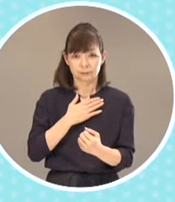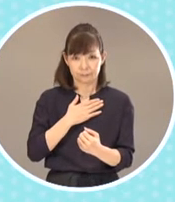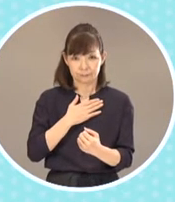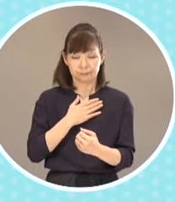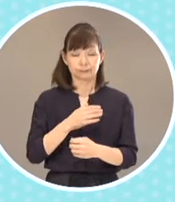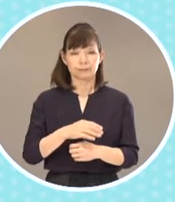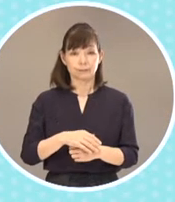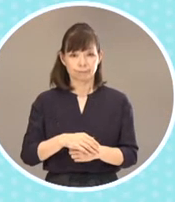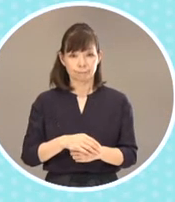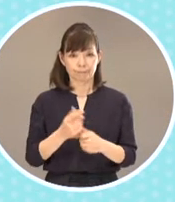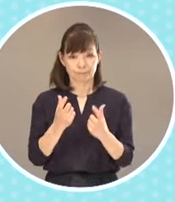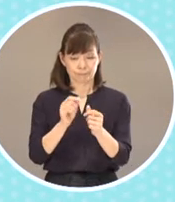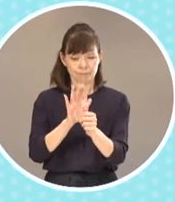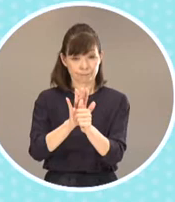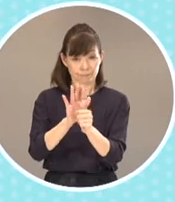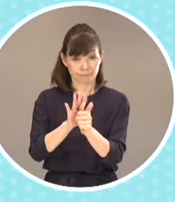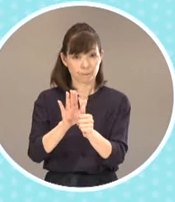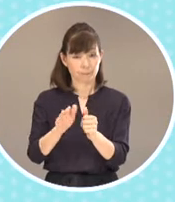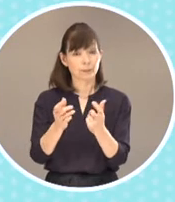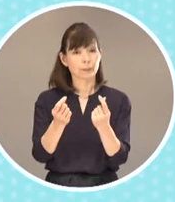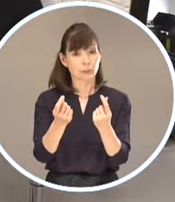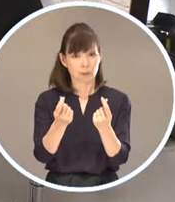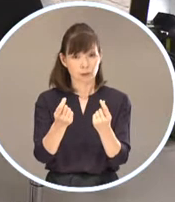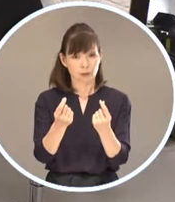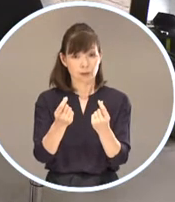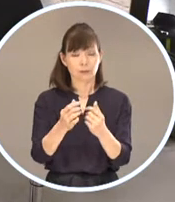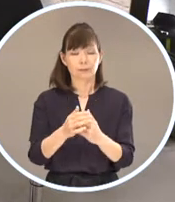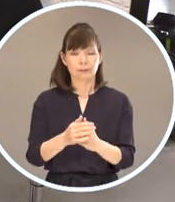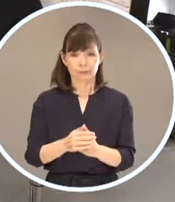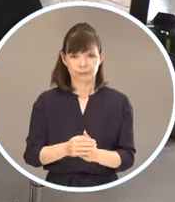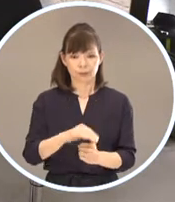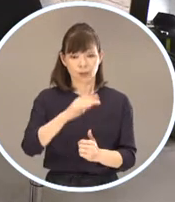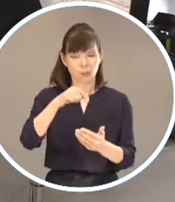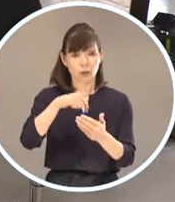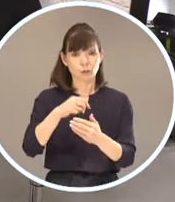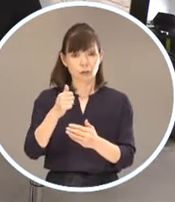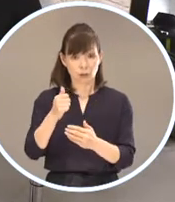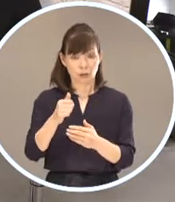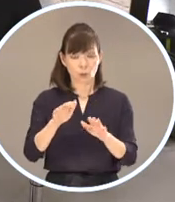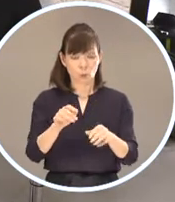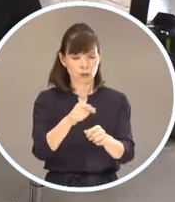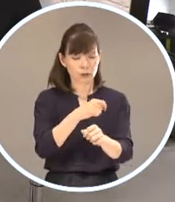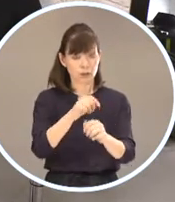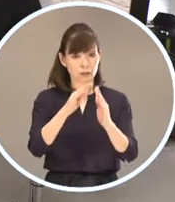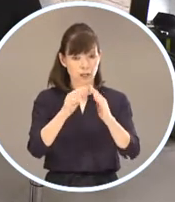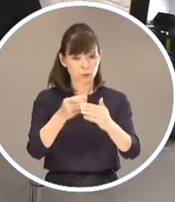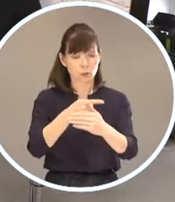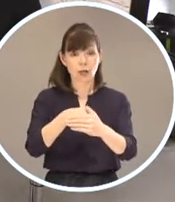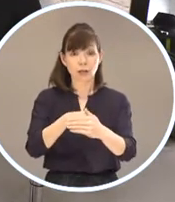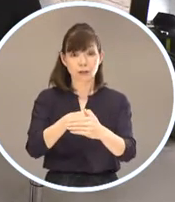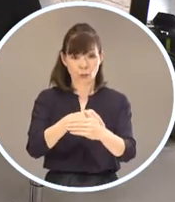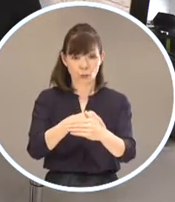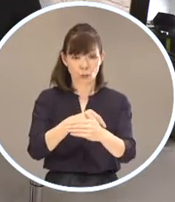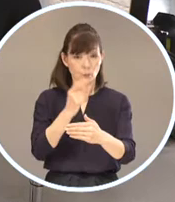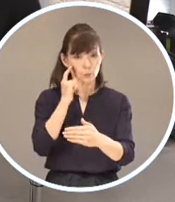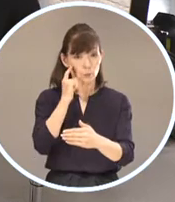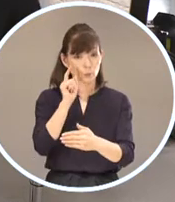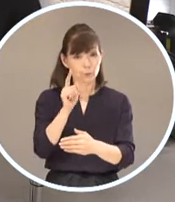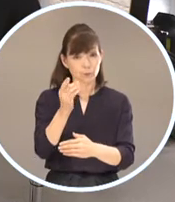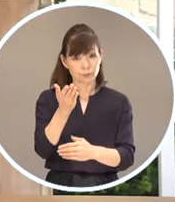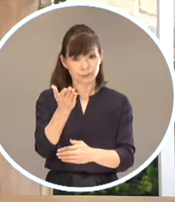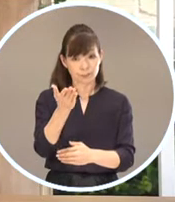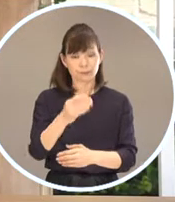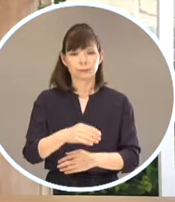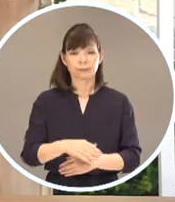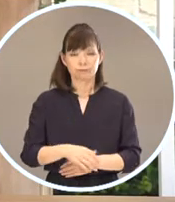でしょうか。 しっかり手当てしている印象がありますよね。 はい、そうですね。 さあ、山内さんは今回のこの臨時会の内容ですけれども、どんなふうに感じてます